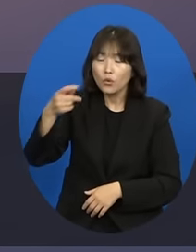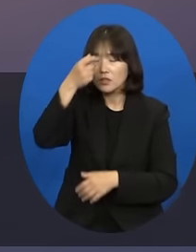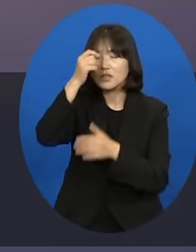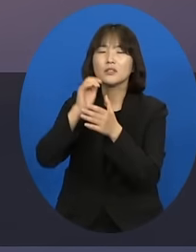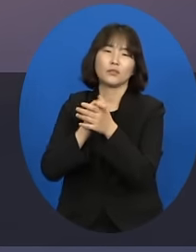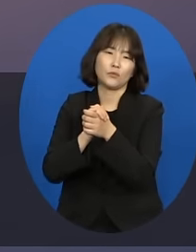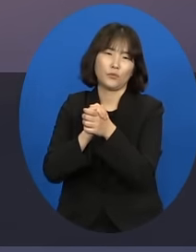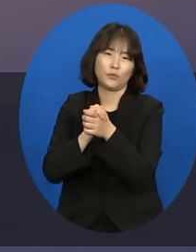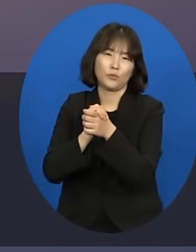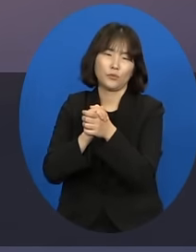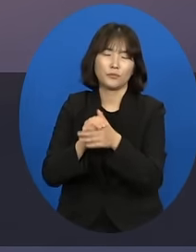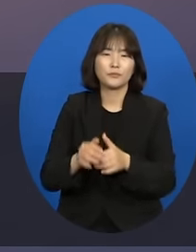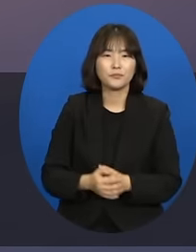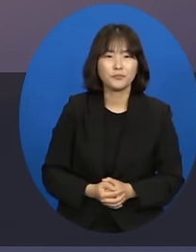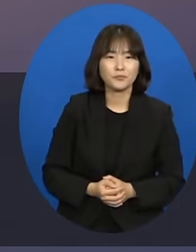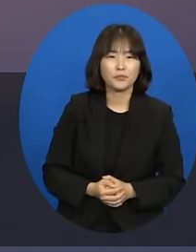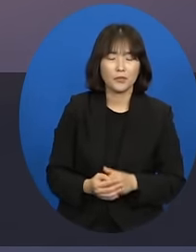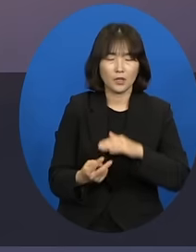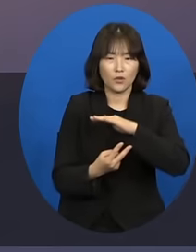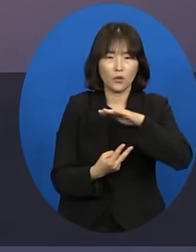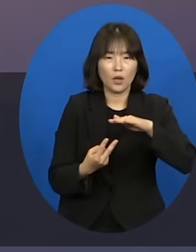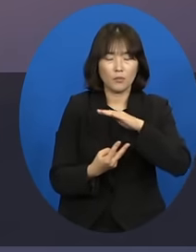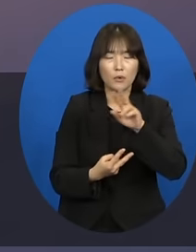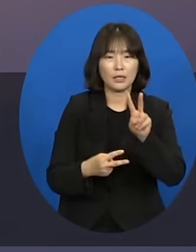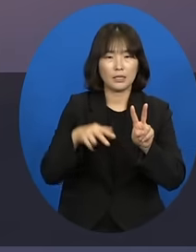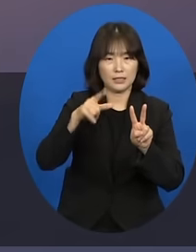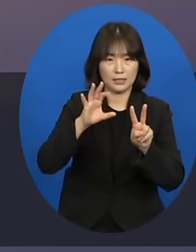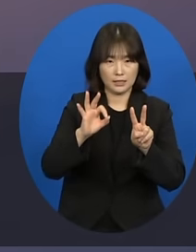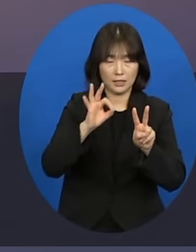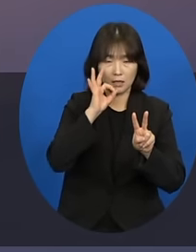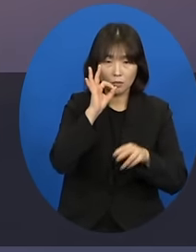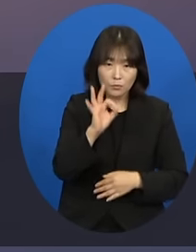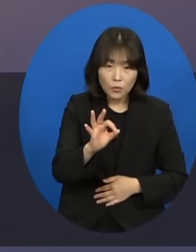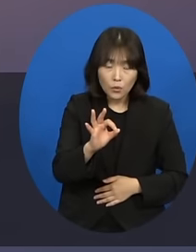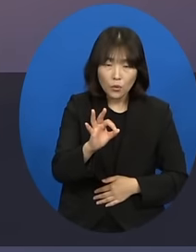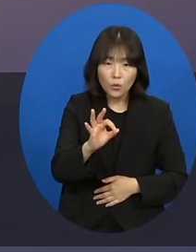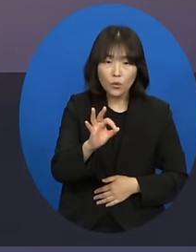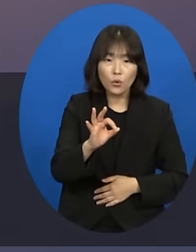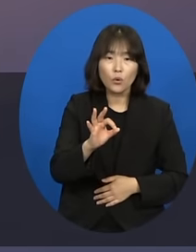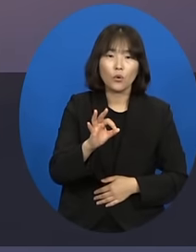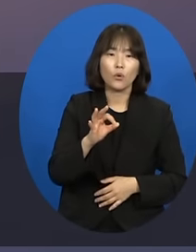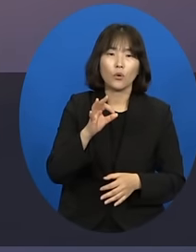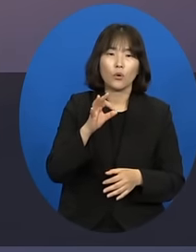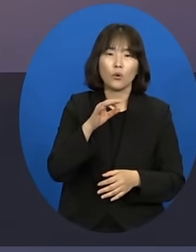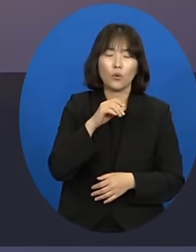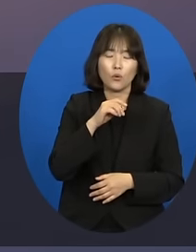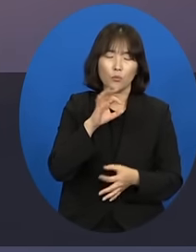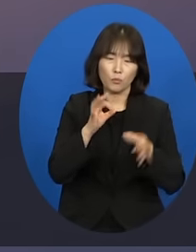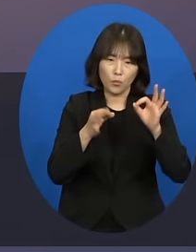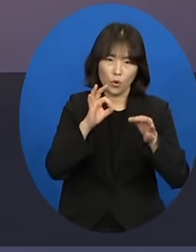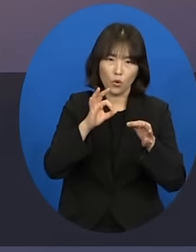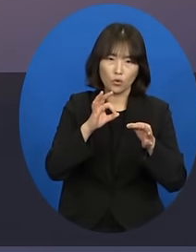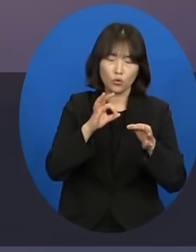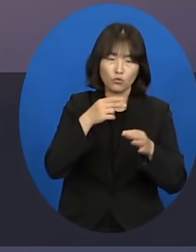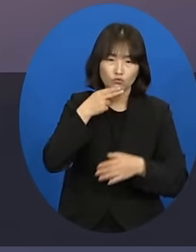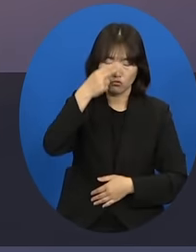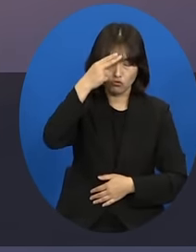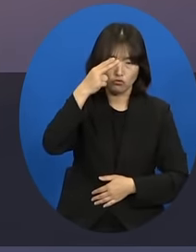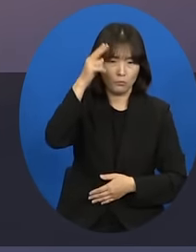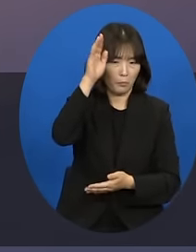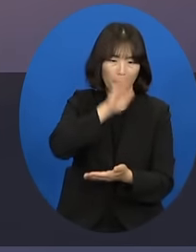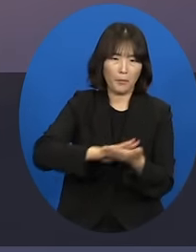마치 요한복음 2장에 보면 포도주가 떨어졌잖아요. 가나 혼인잔치에서. 그때 마리아가 뭐라고